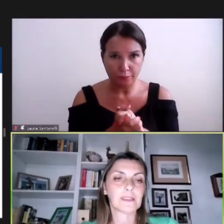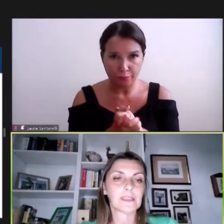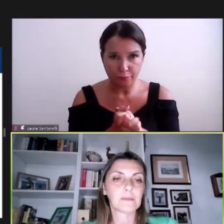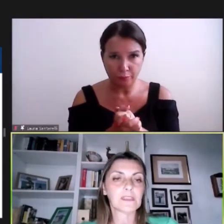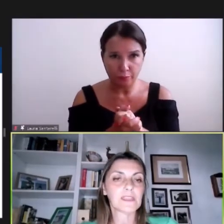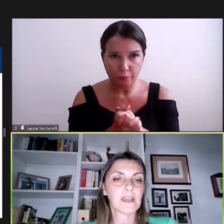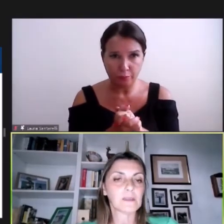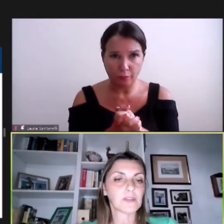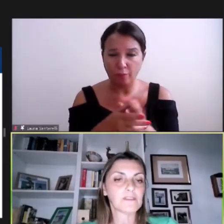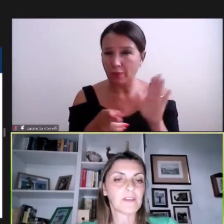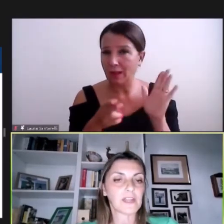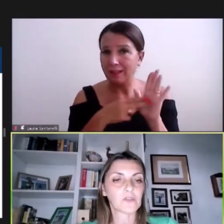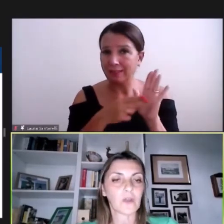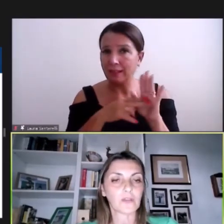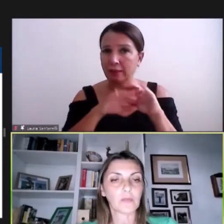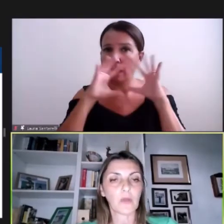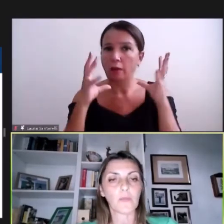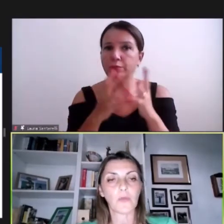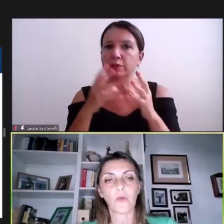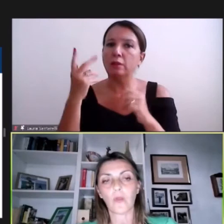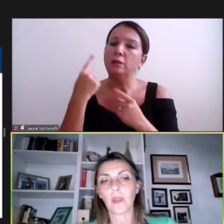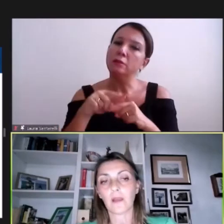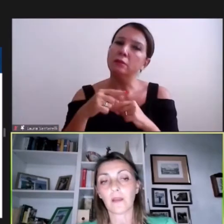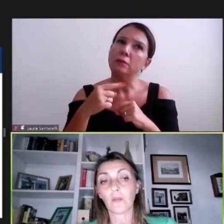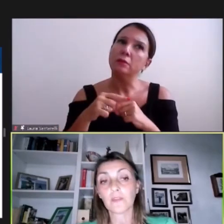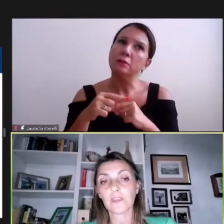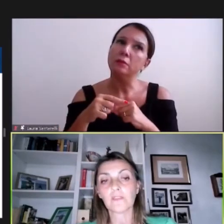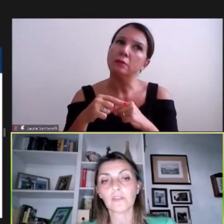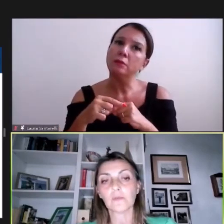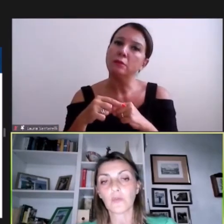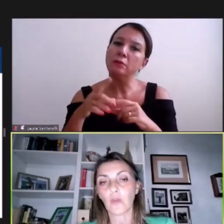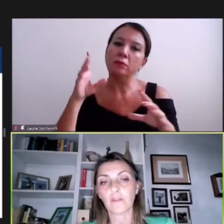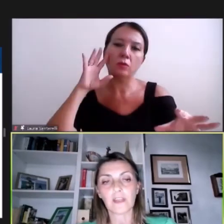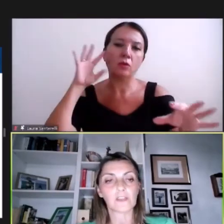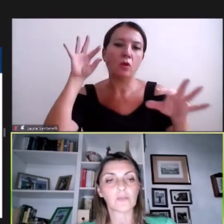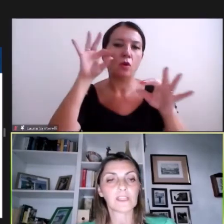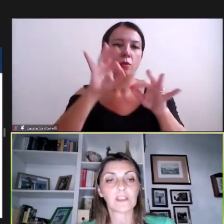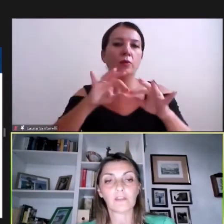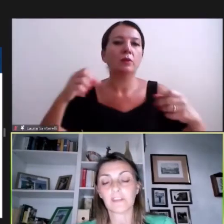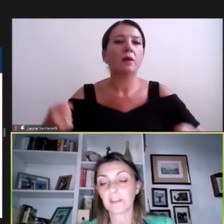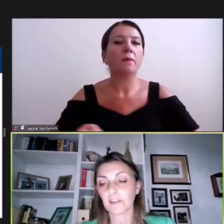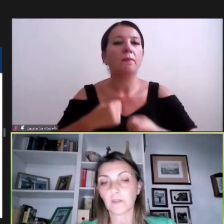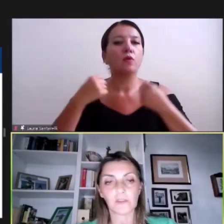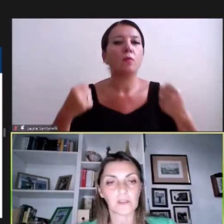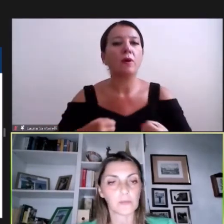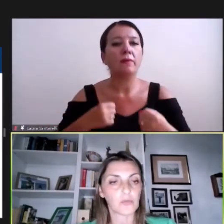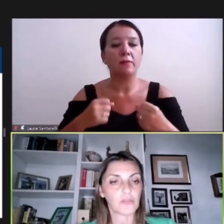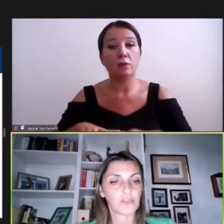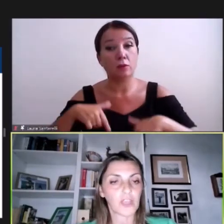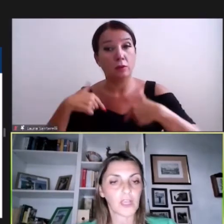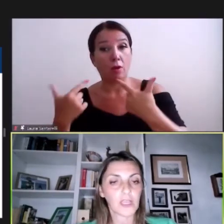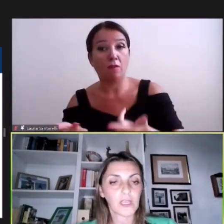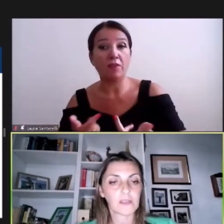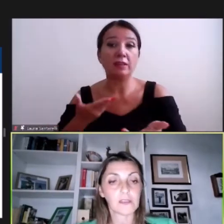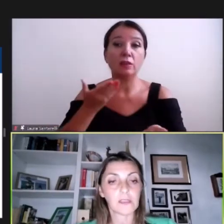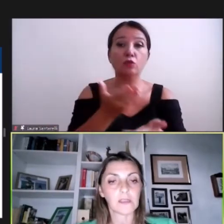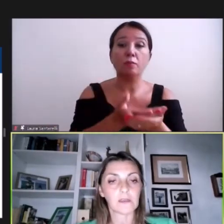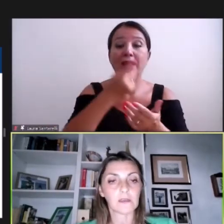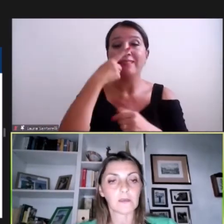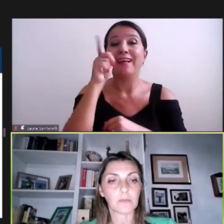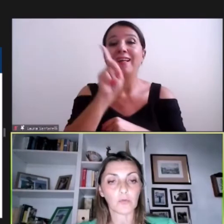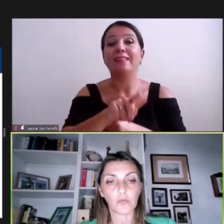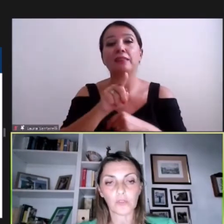le etichette ambientali poi di fatto hanno proprio l'obiettivo di promuovere la domanda e l'offerta di questa tipologia